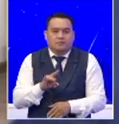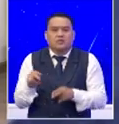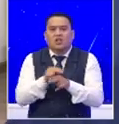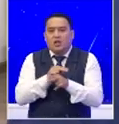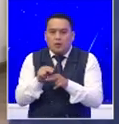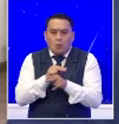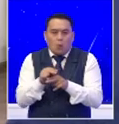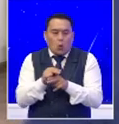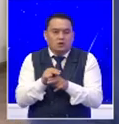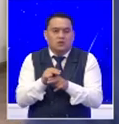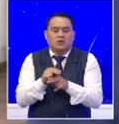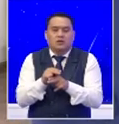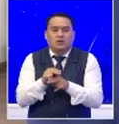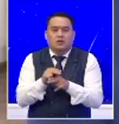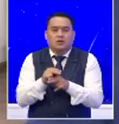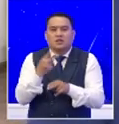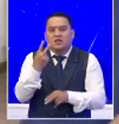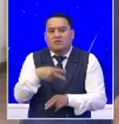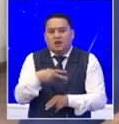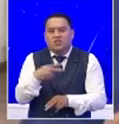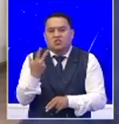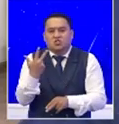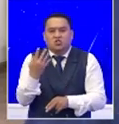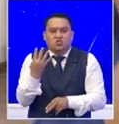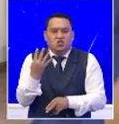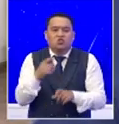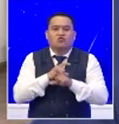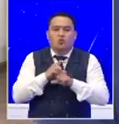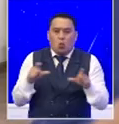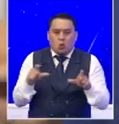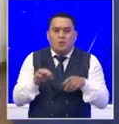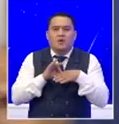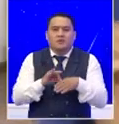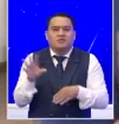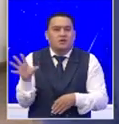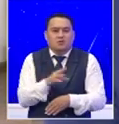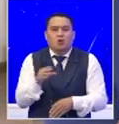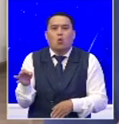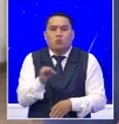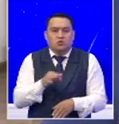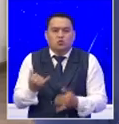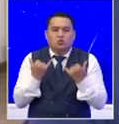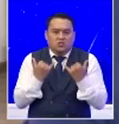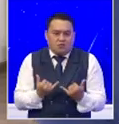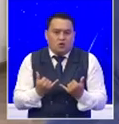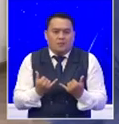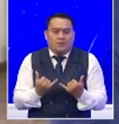Капитальный ремонт и текущий ремонт. 24 школы ремонтируются по всей области уже